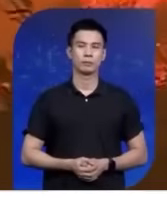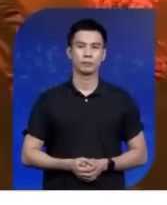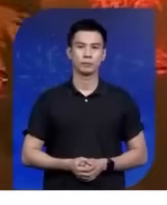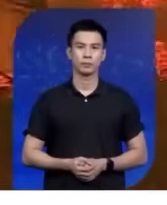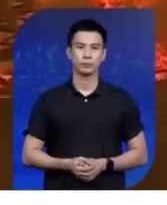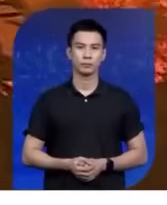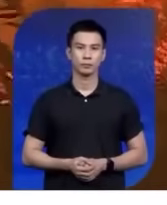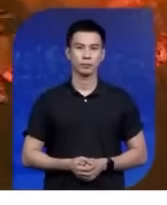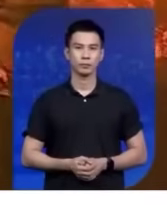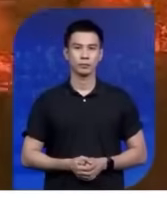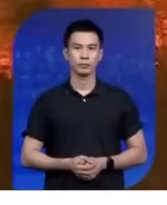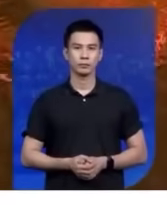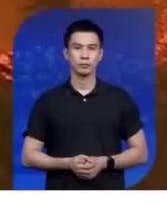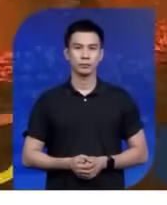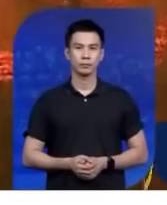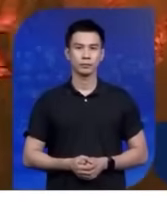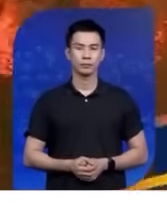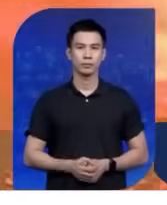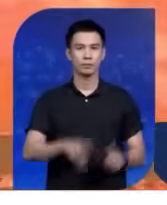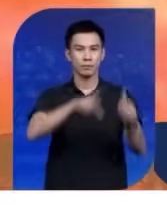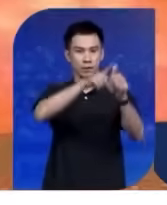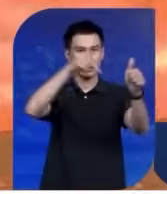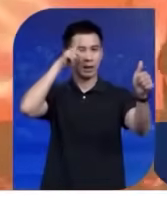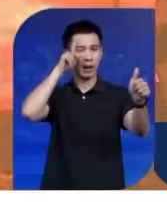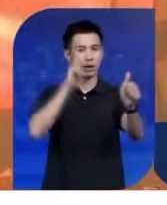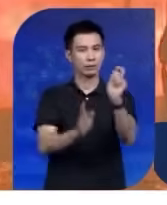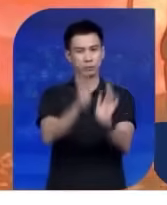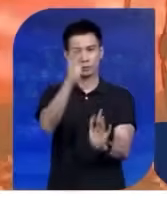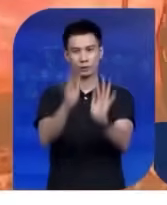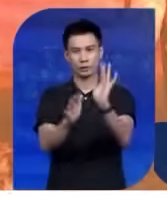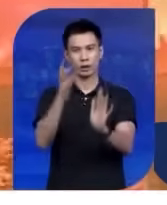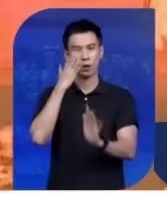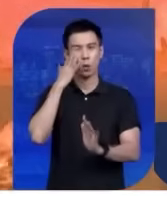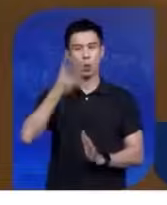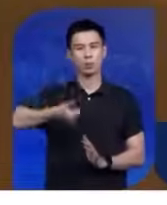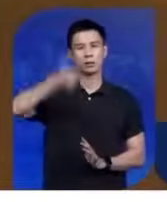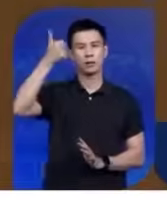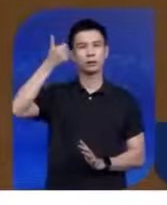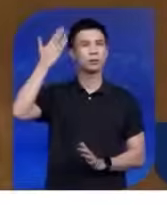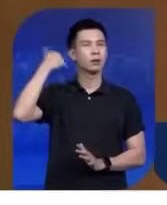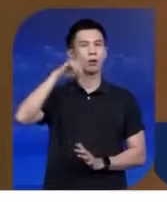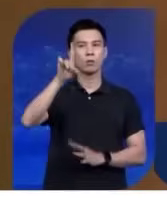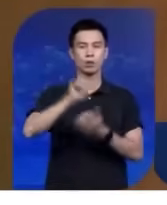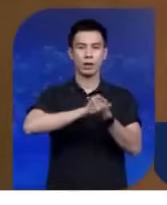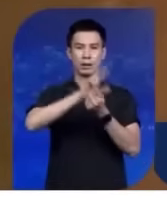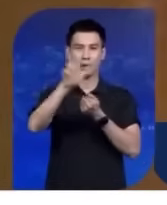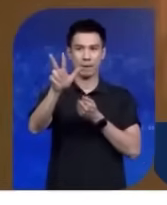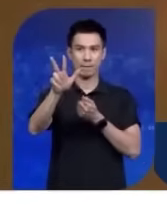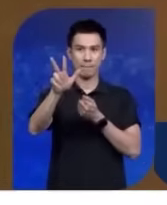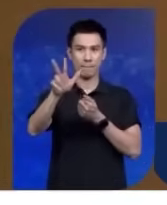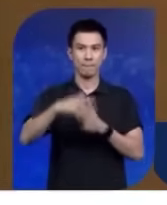lớn h Lạp đã xảy ra cháy rừng nghiêm trọng nhất lịch sử bùng phát từ hôm 11 tháng 8 ở ngoại ô Đông Bắc thủ đô